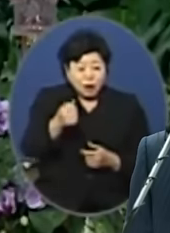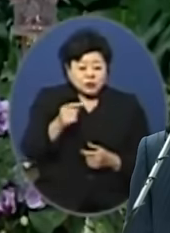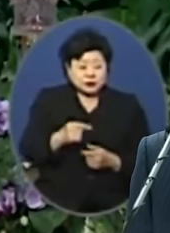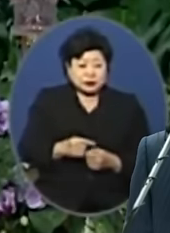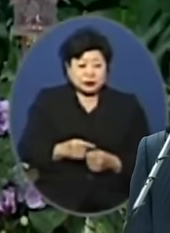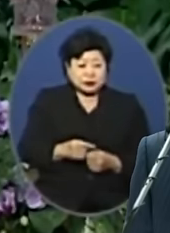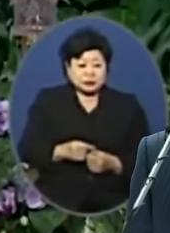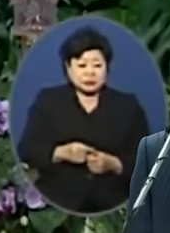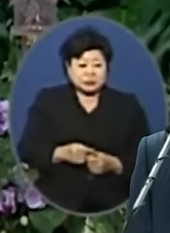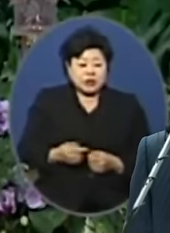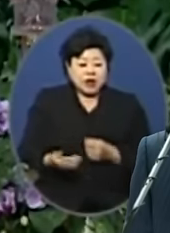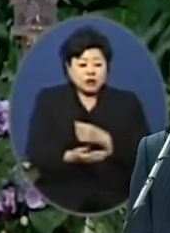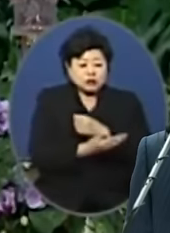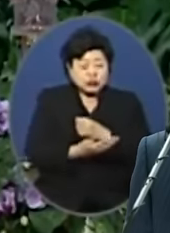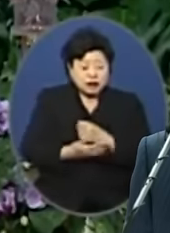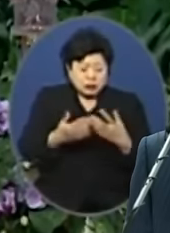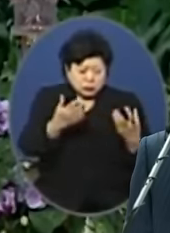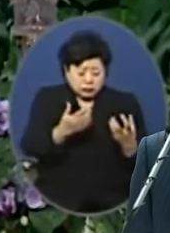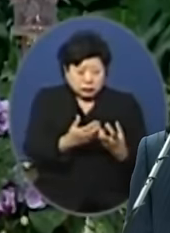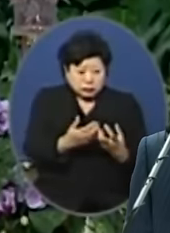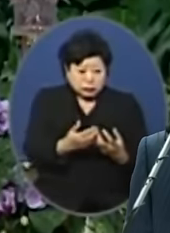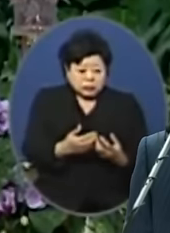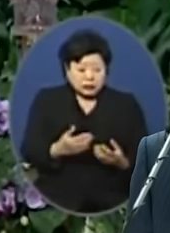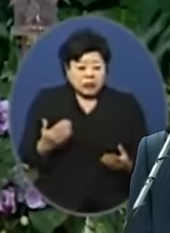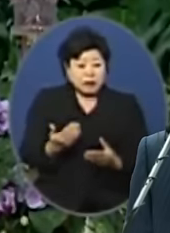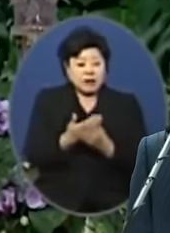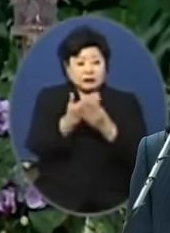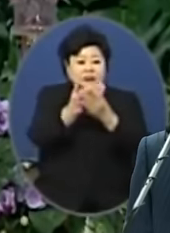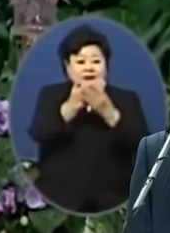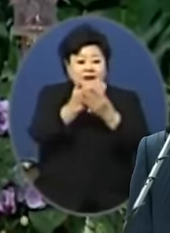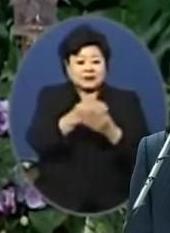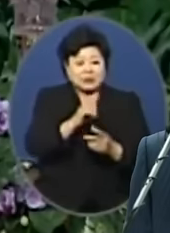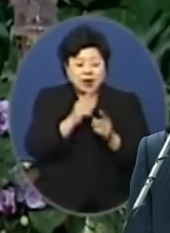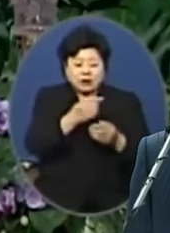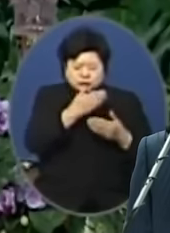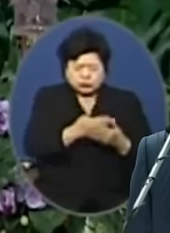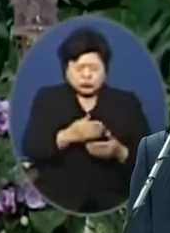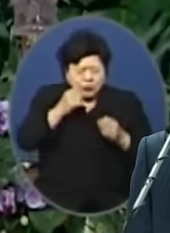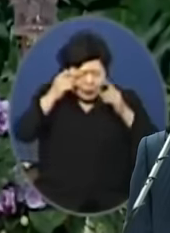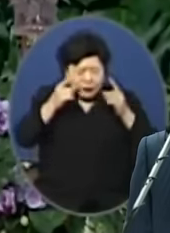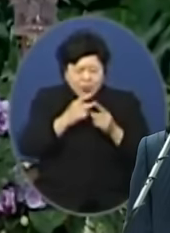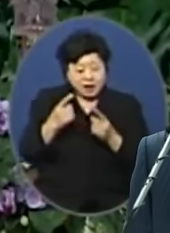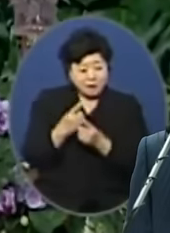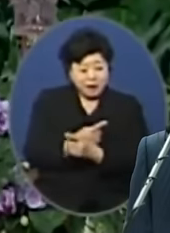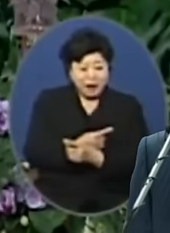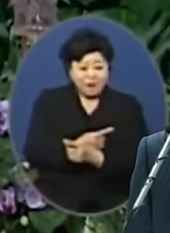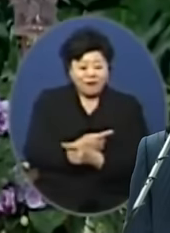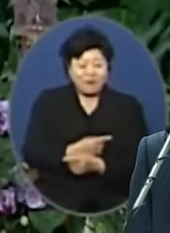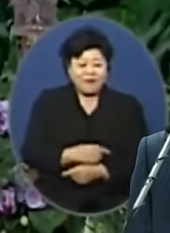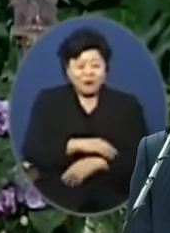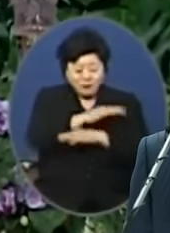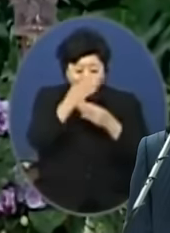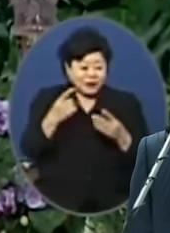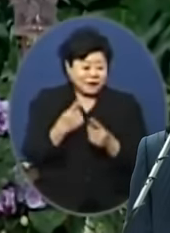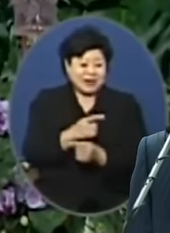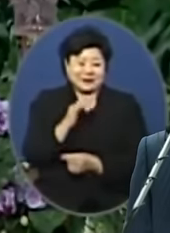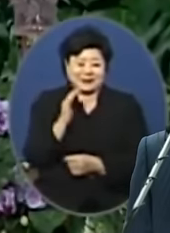50% 수확이 더 늘었었습니다. 그는 말의 중요성을 깨닫고 말을 바꾸고 나서부터 인생이